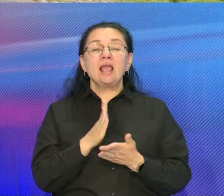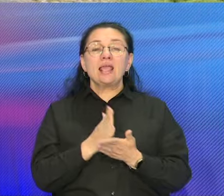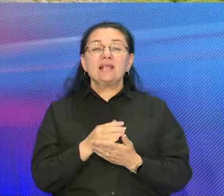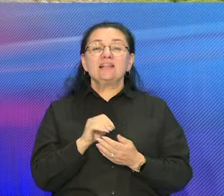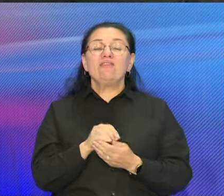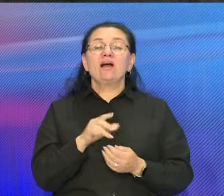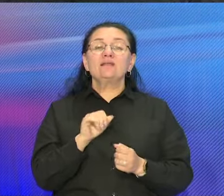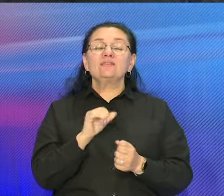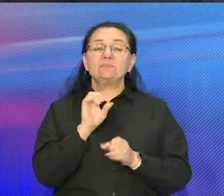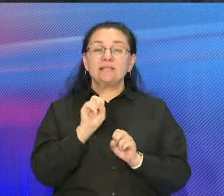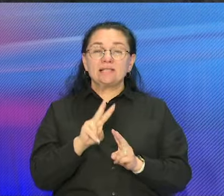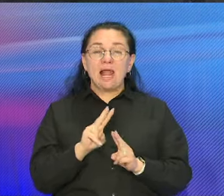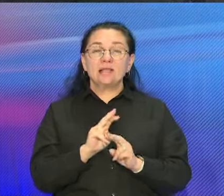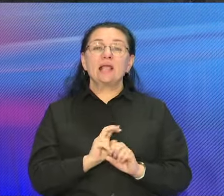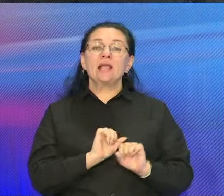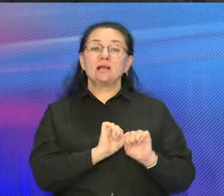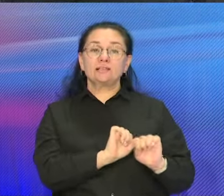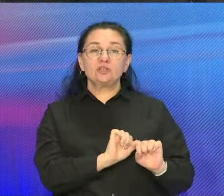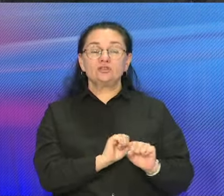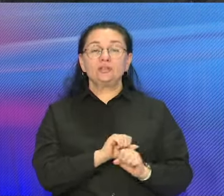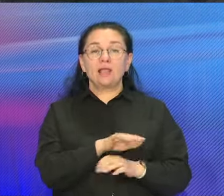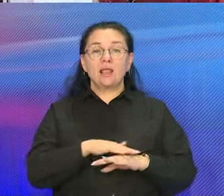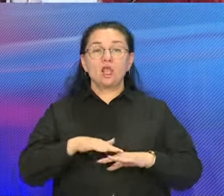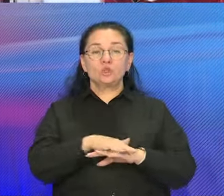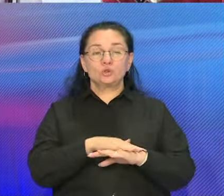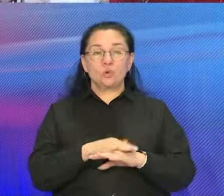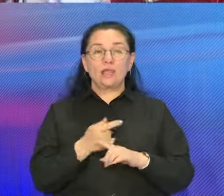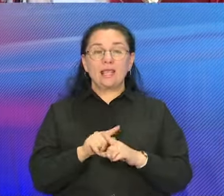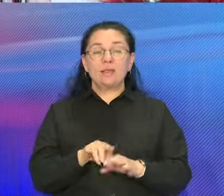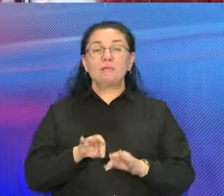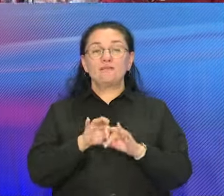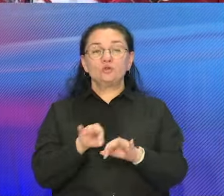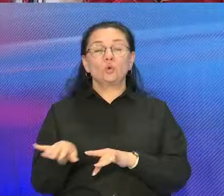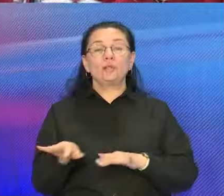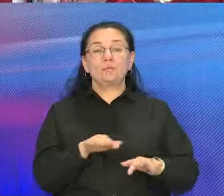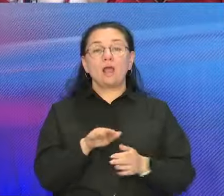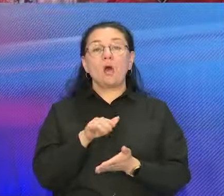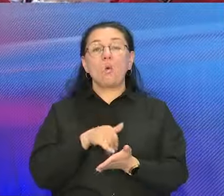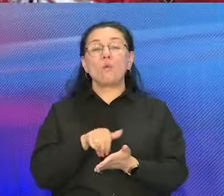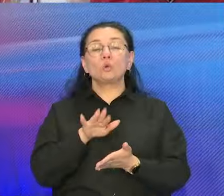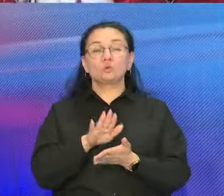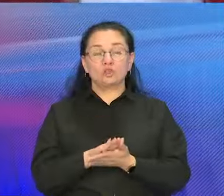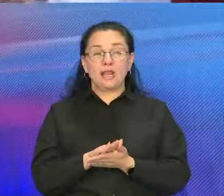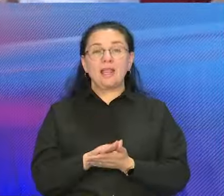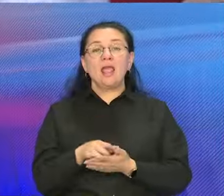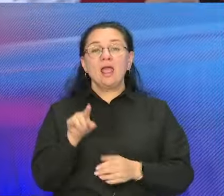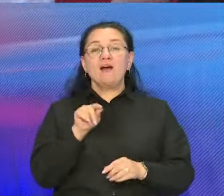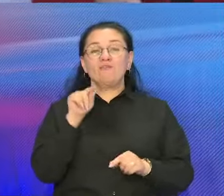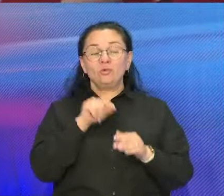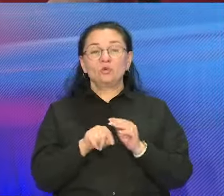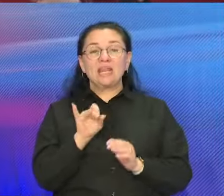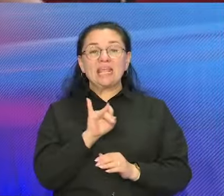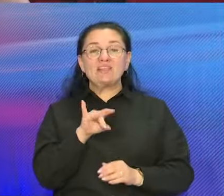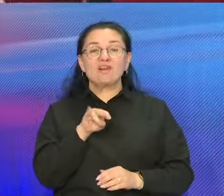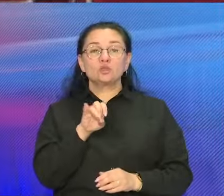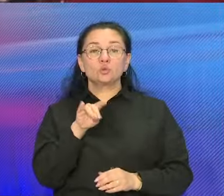особливо ахомной зоне ЮНЕСКО До падея были проведены мероприемства по опаляпшении инфраструктуры канала Распрацавана